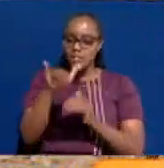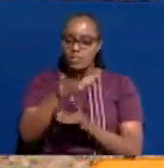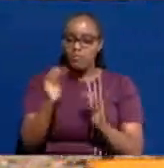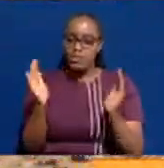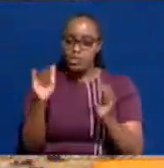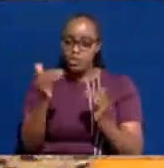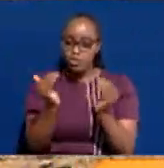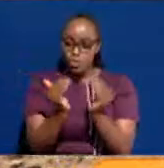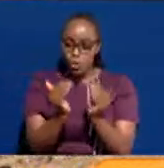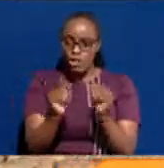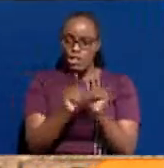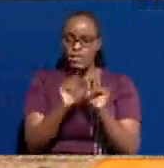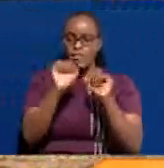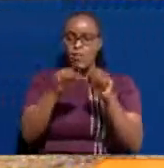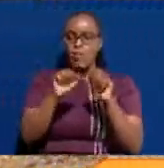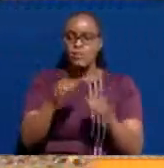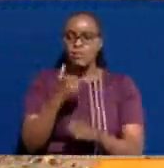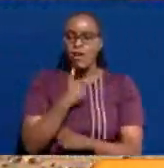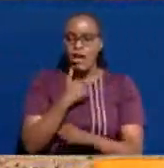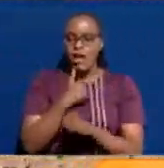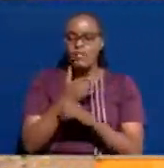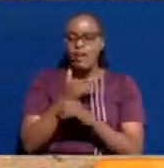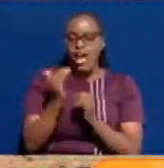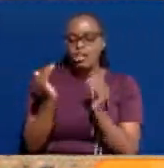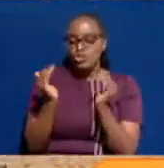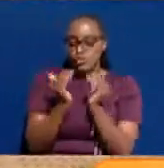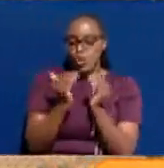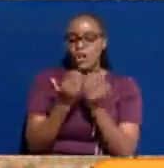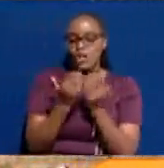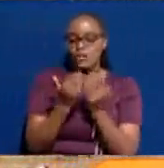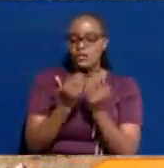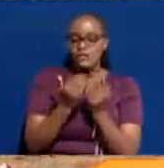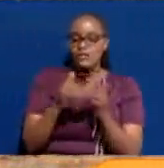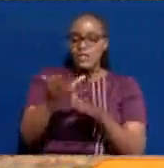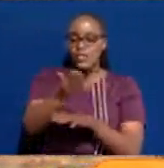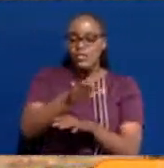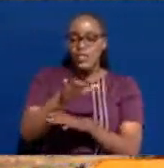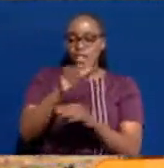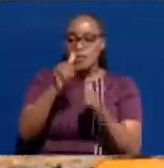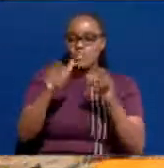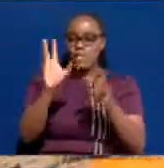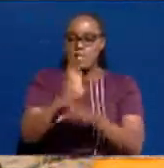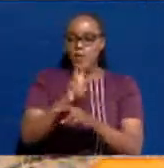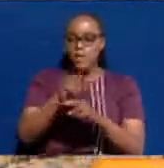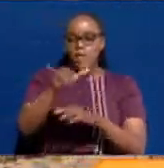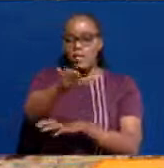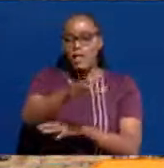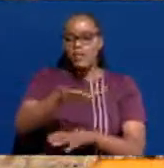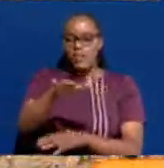kadogo tuweke kayad. So tukakuja tukatafuta kiwanja,